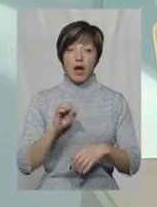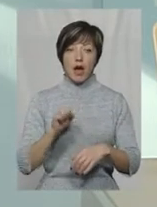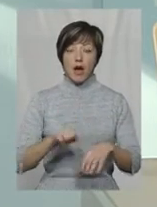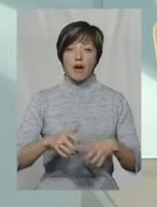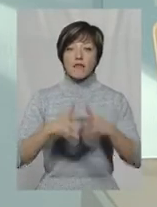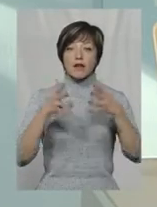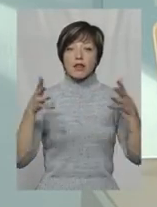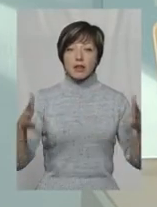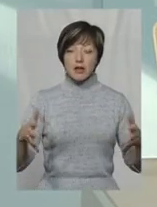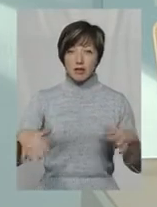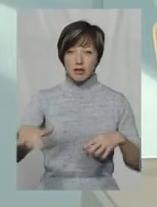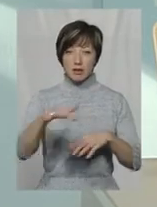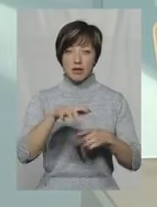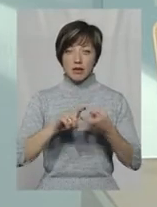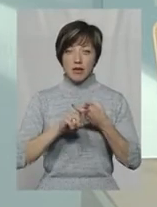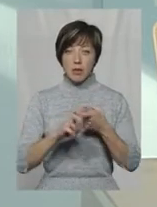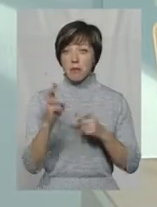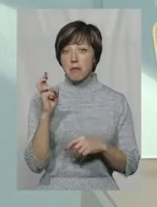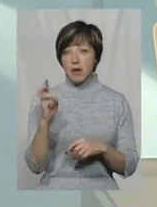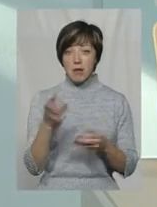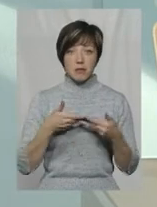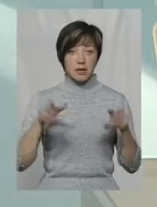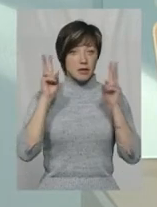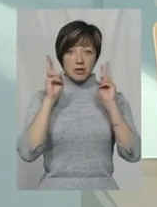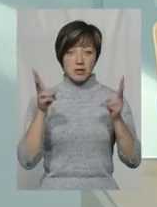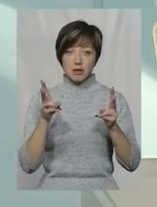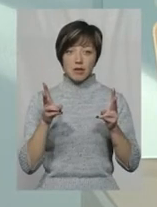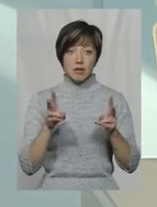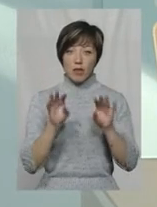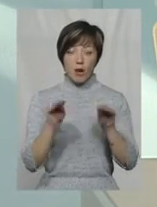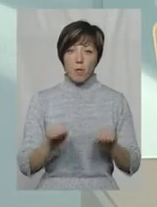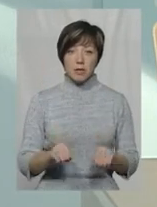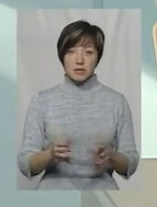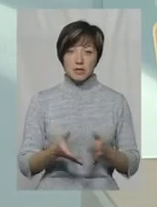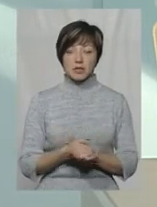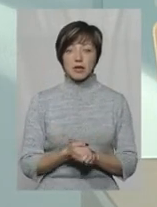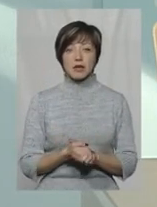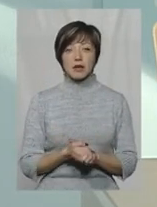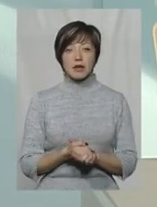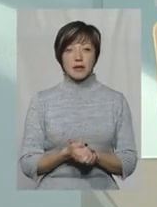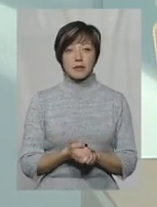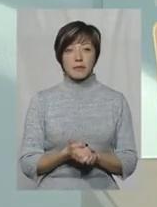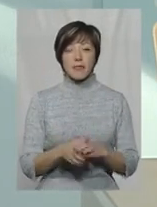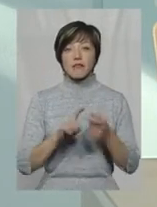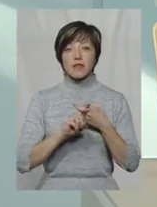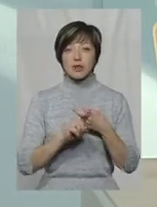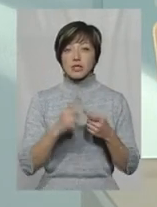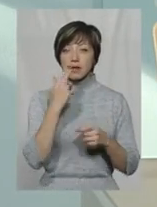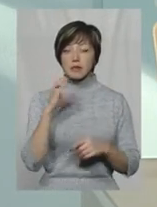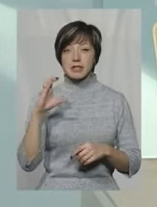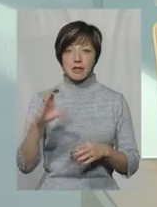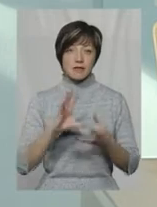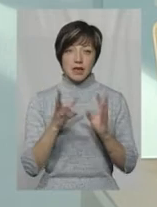пандемії, викликані вірусом грипу Б, ми не знаємо, вони не описані. А вірус грипу С